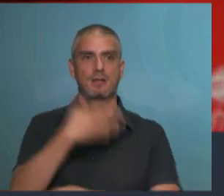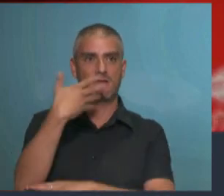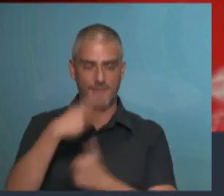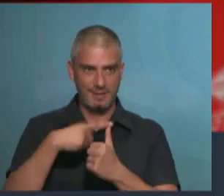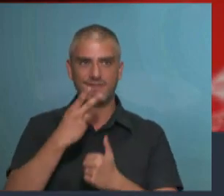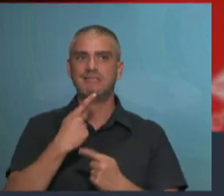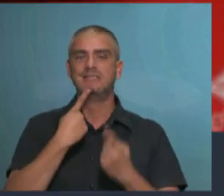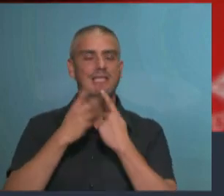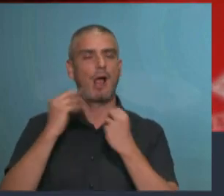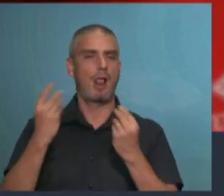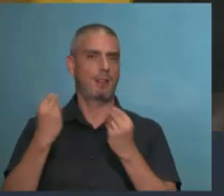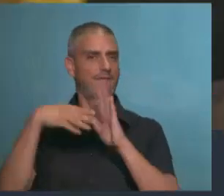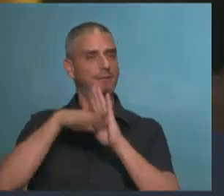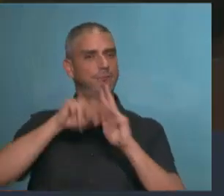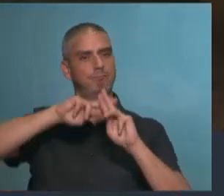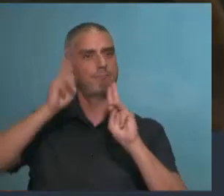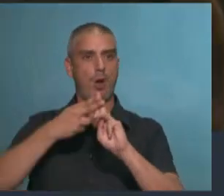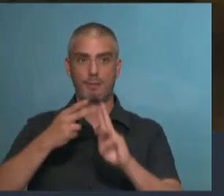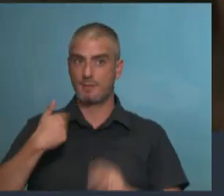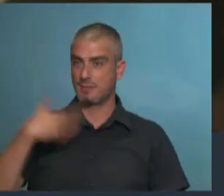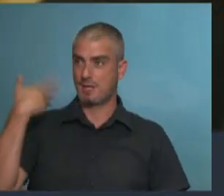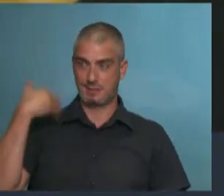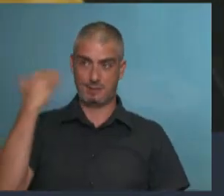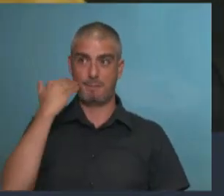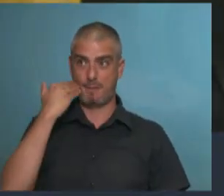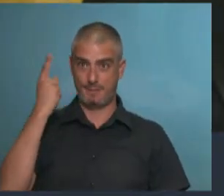אירועים בסדר היום העולמי. הייתי באמריקה, חשבתי עם